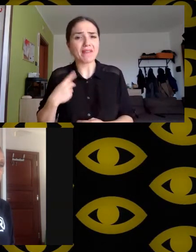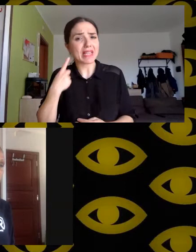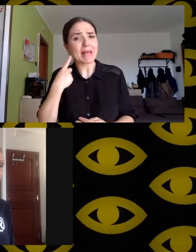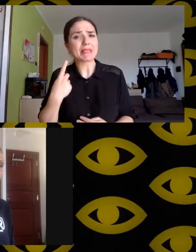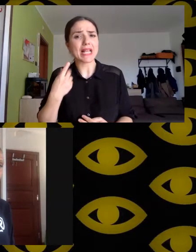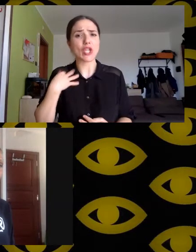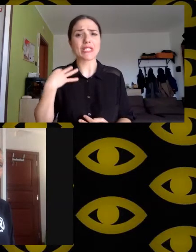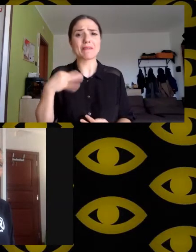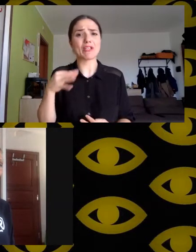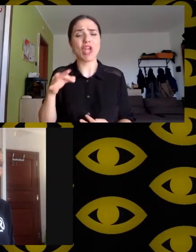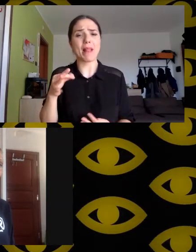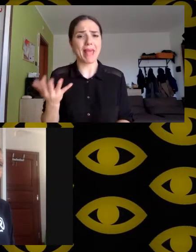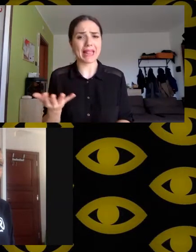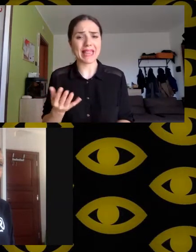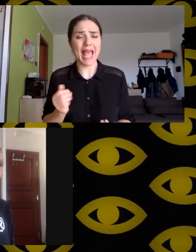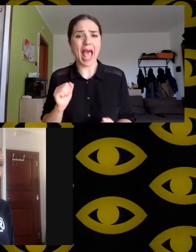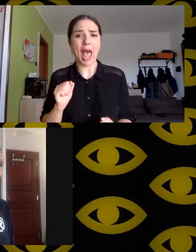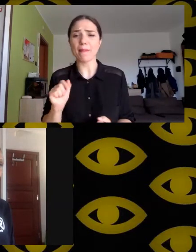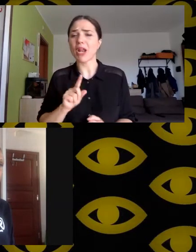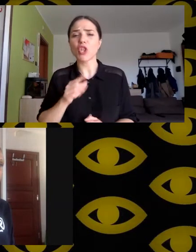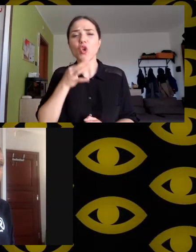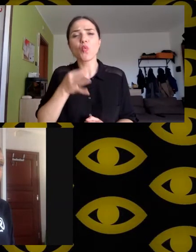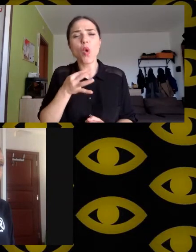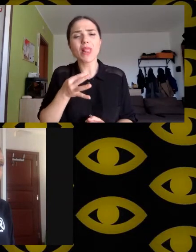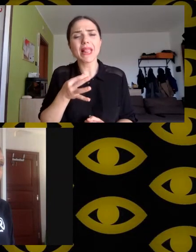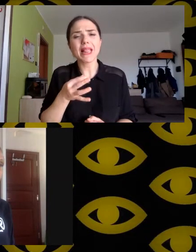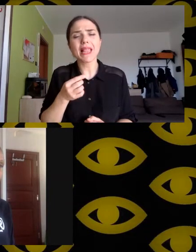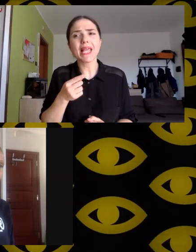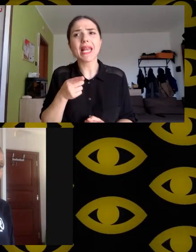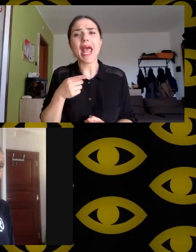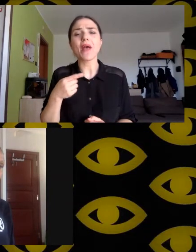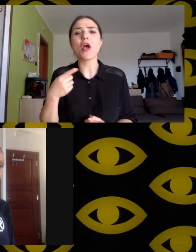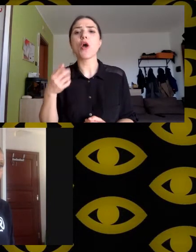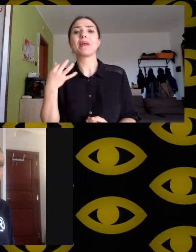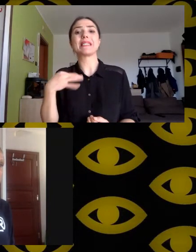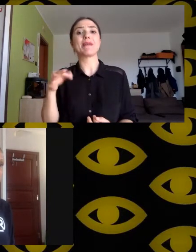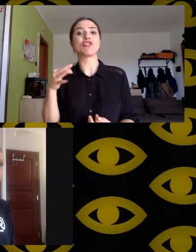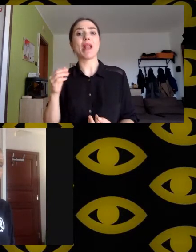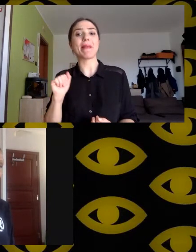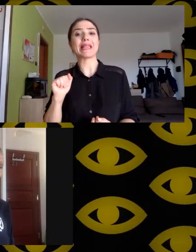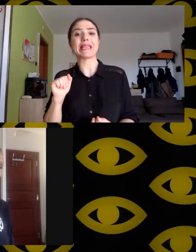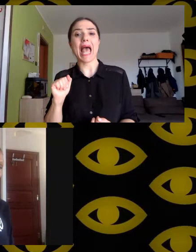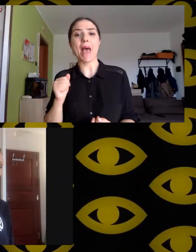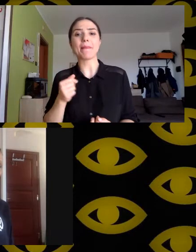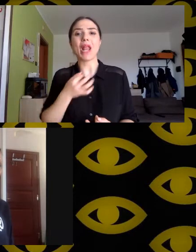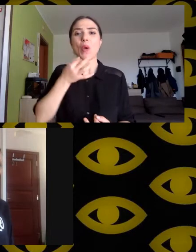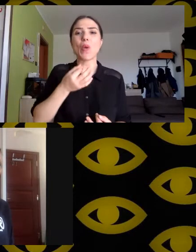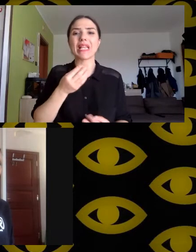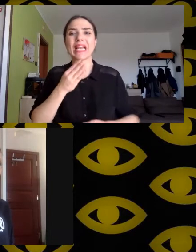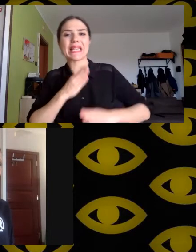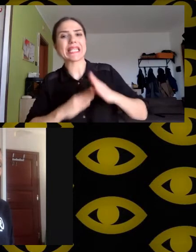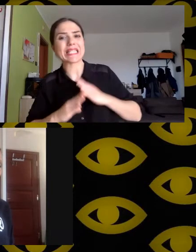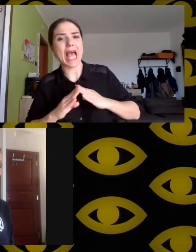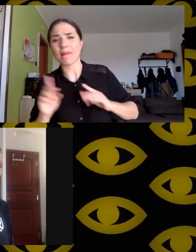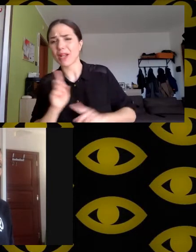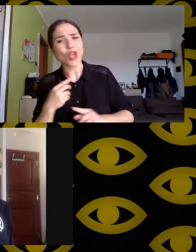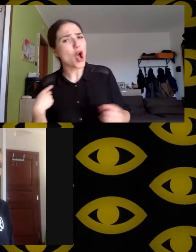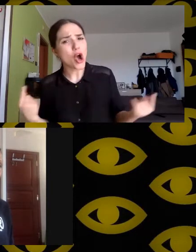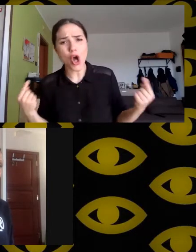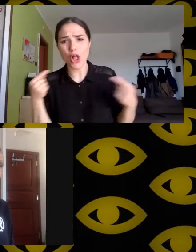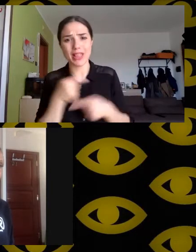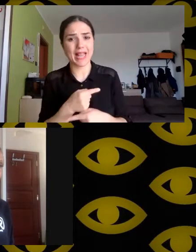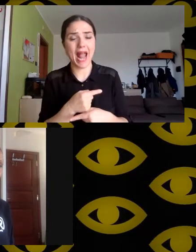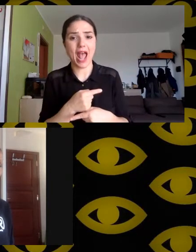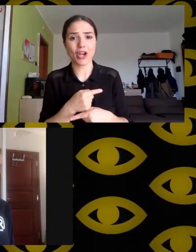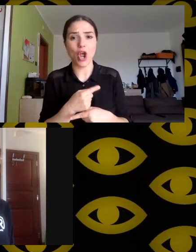Avere una speciale abilità non vuol dire che tu sei specialmente abile perché sei disabile, è esattamente il contrario,